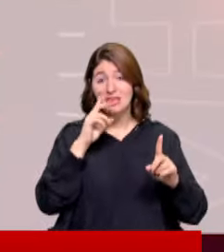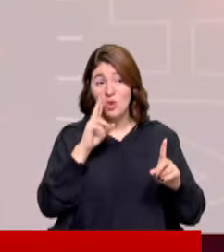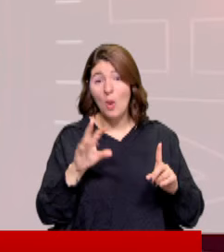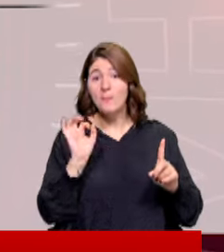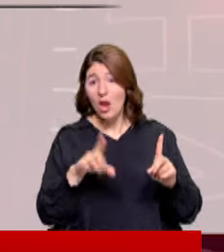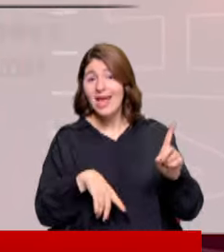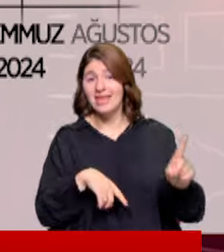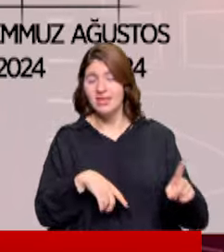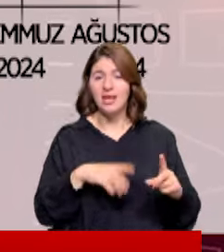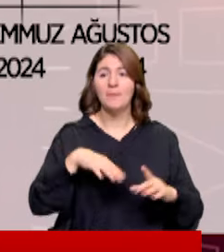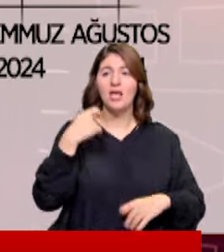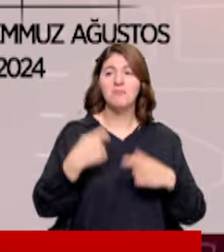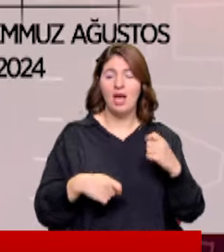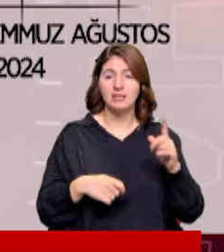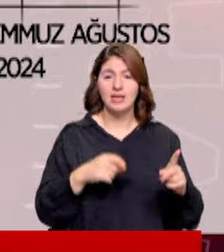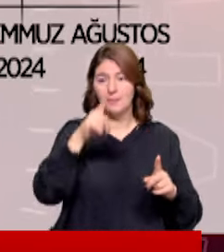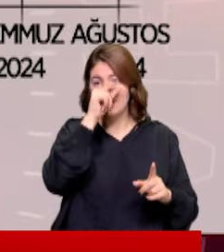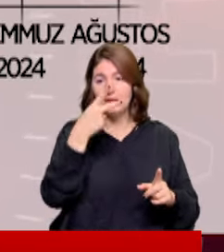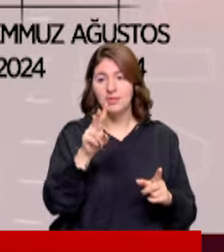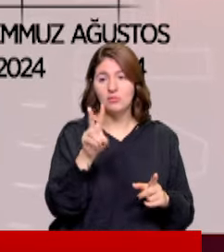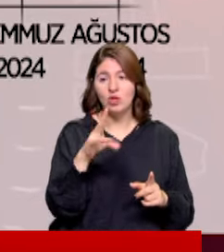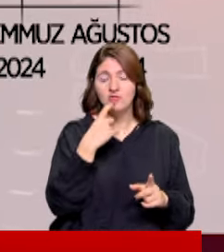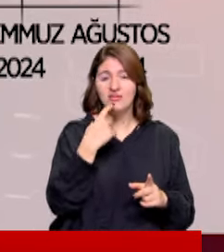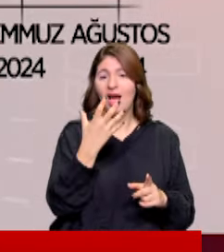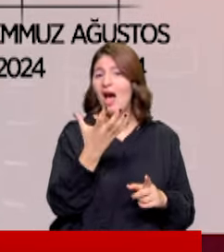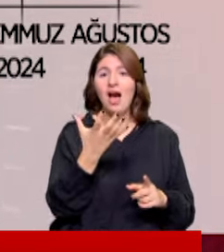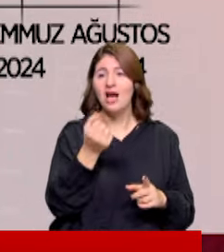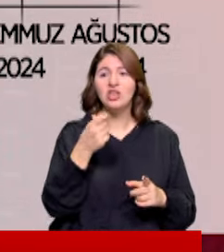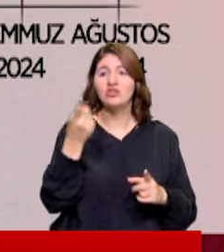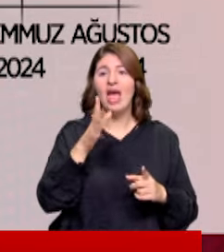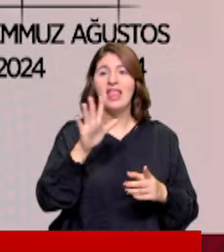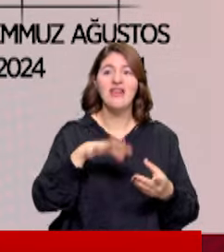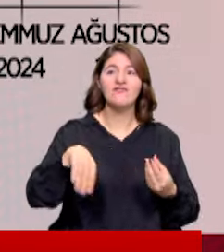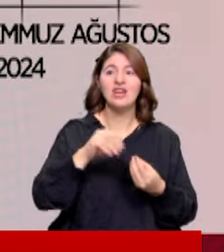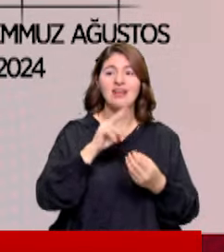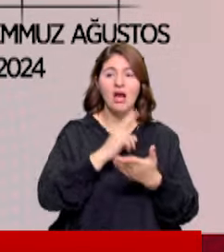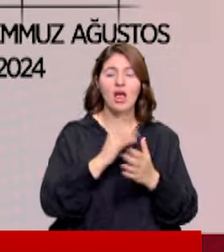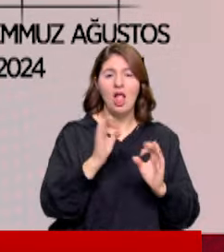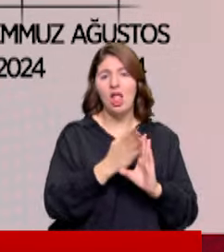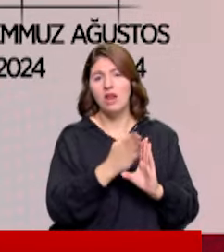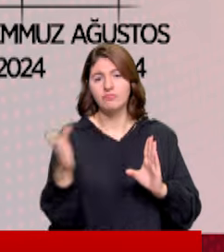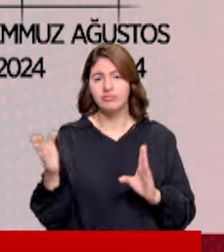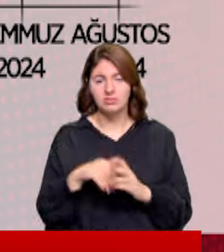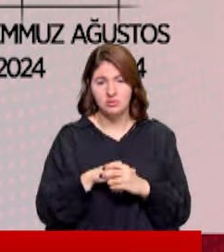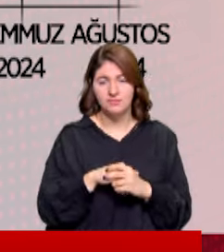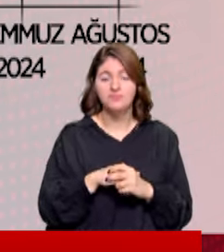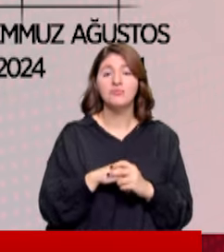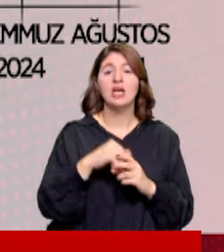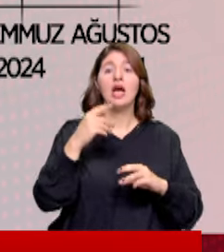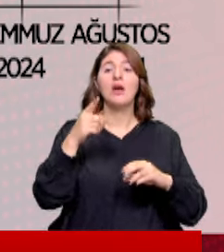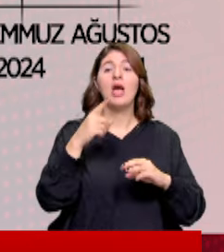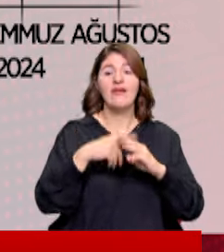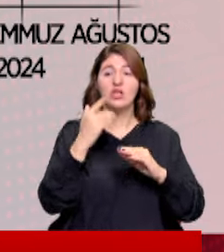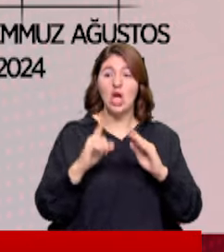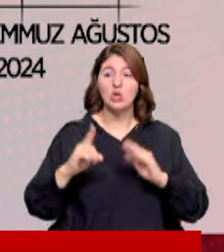böyle olunca Merkez Bankası Mart 2024'te aldığı %50 faiz kararını yine sürdürdü. Enflasyonda